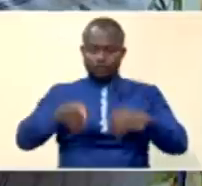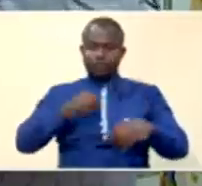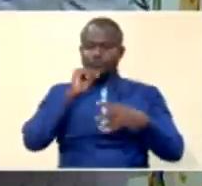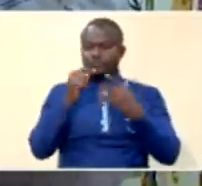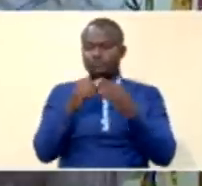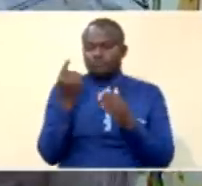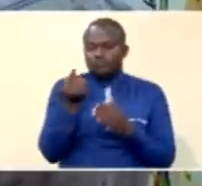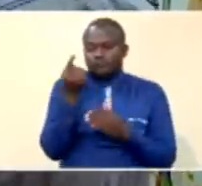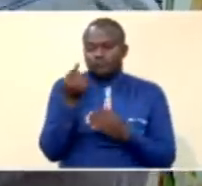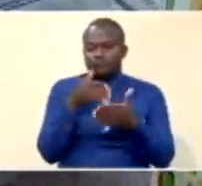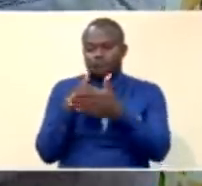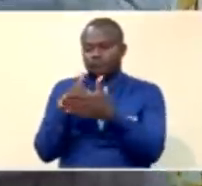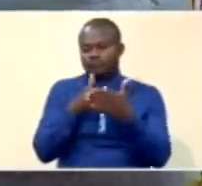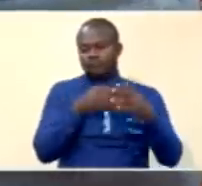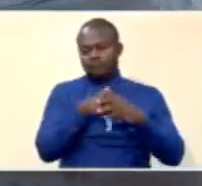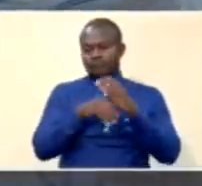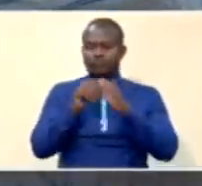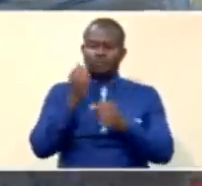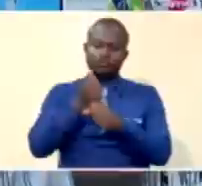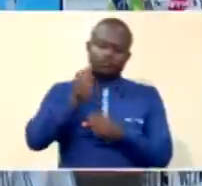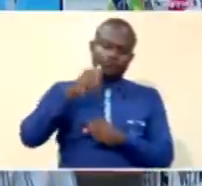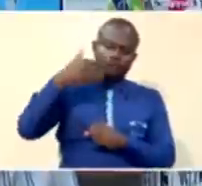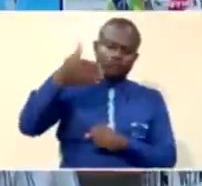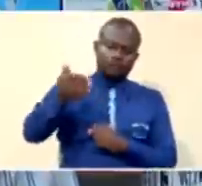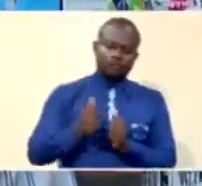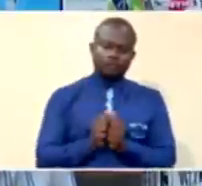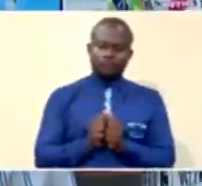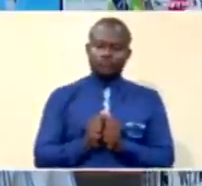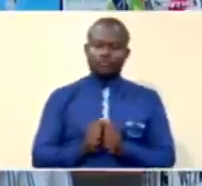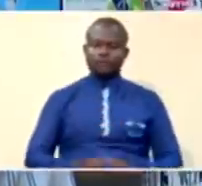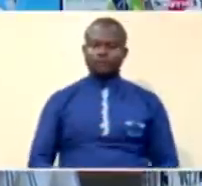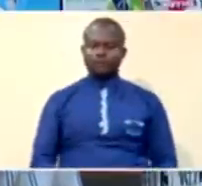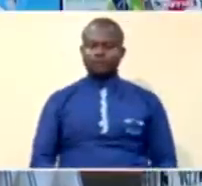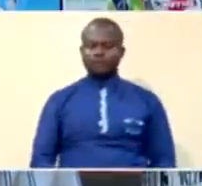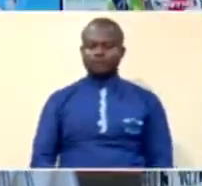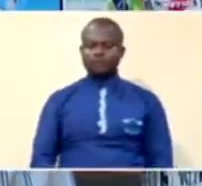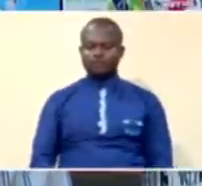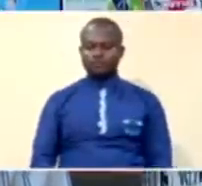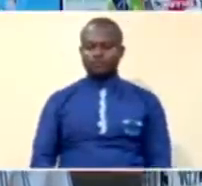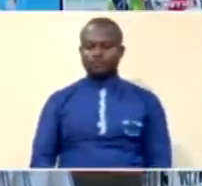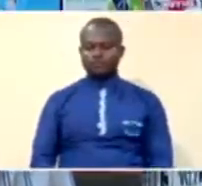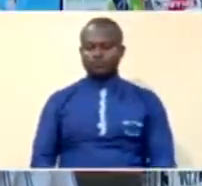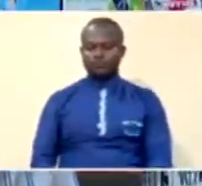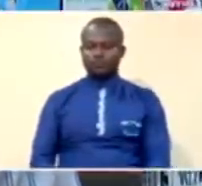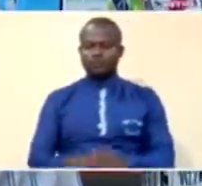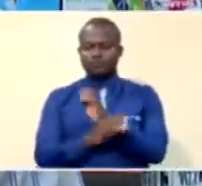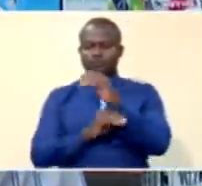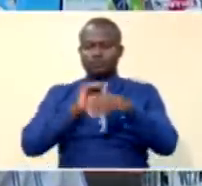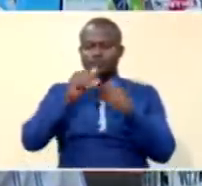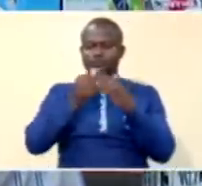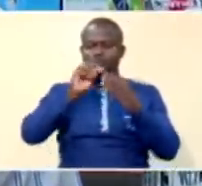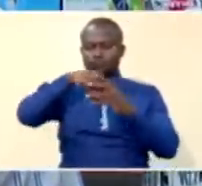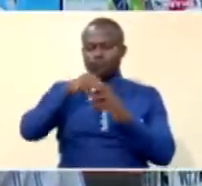kimwe kirababangamira mu mirimo yabo ya buri munsi. All these countries I've been going through. Ibihugu byose nagiyemo